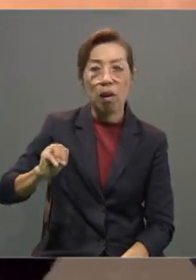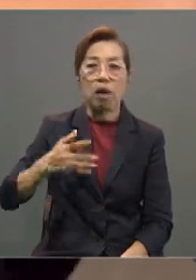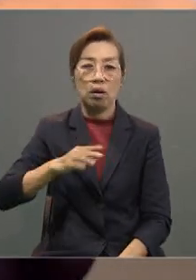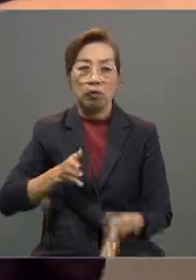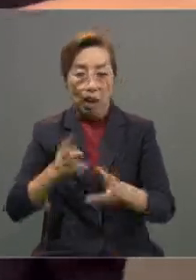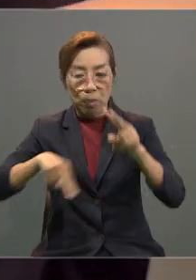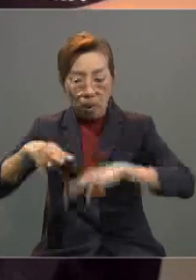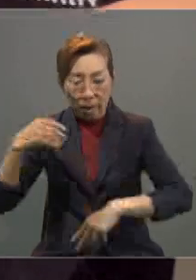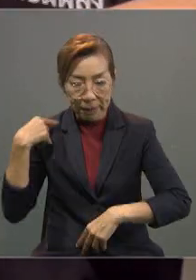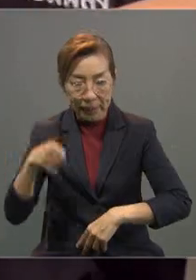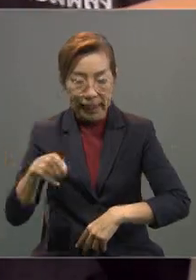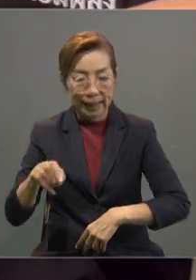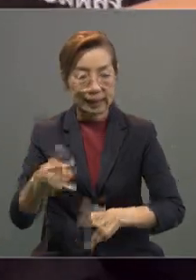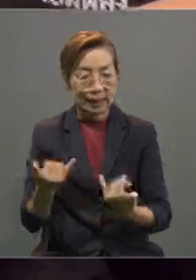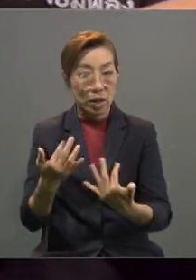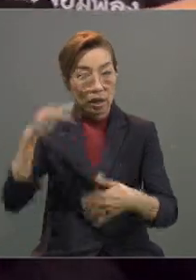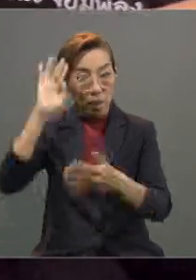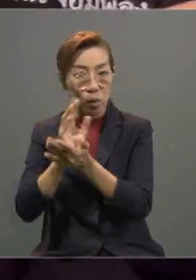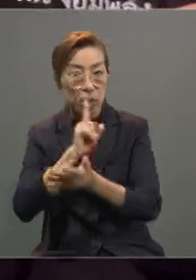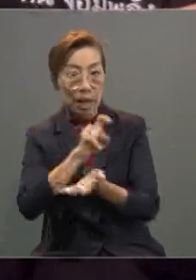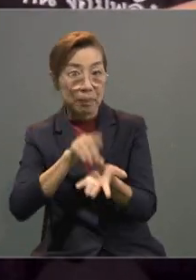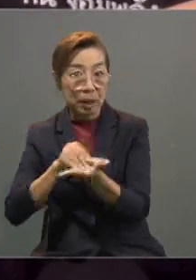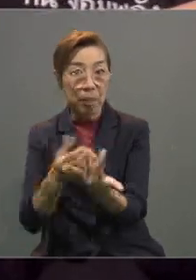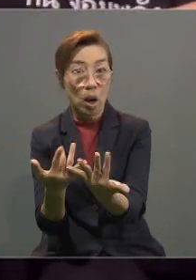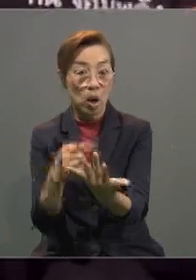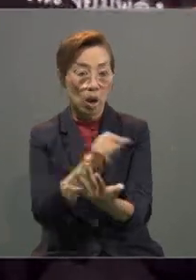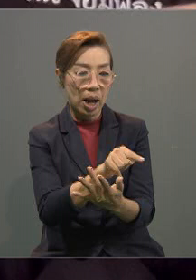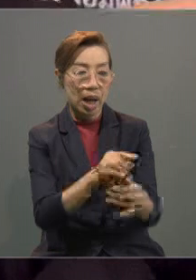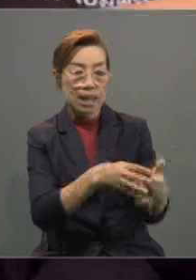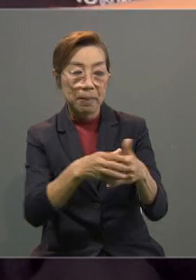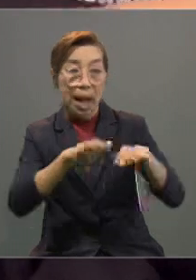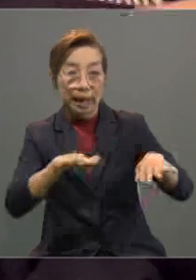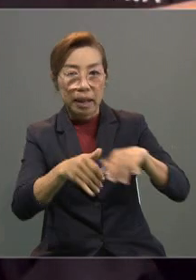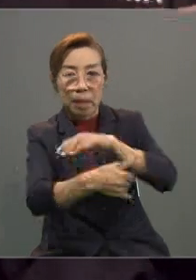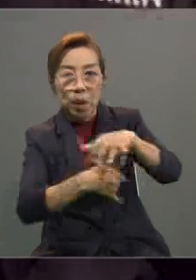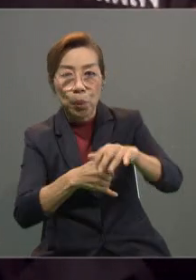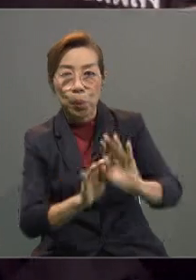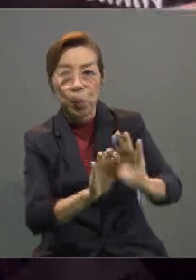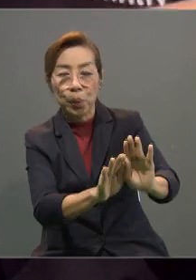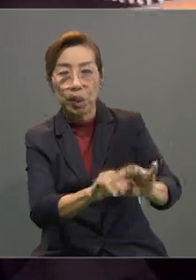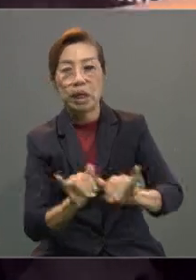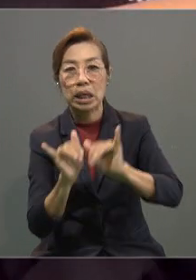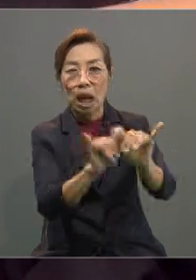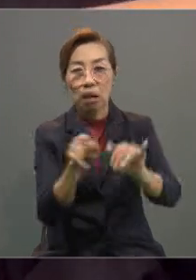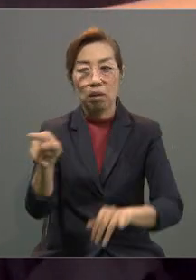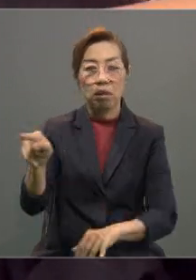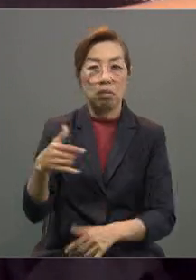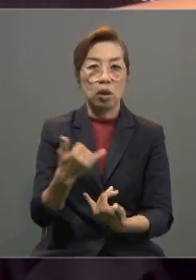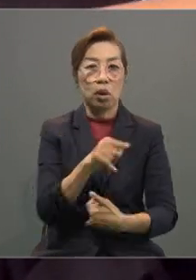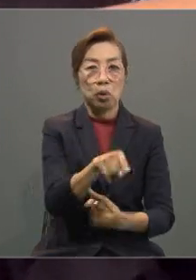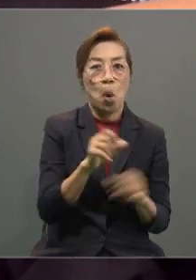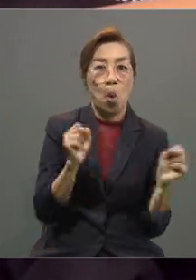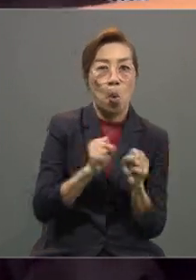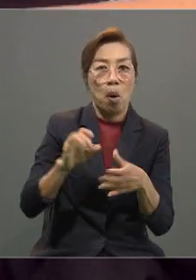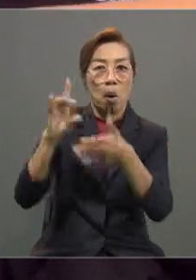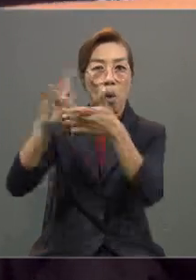หาสถานที่พักให้เด็กระหว่างรอสอบปากคำเพื่อความปลอดภัยเรื่องนี้ก็ต้องเร่งช่วยเหลือเพราะว่าผู้เสียหายเนี่ยกลายเป็นฝ่ายกลัวจนไม่